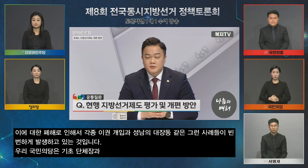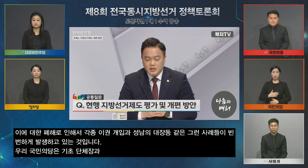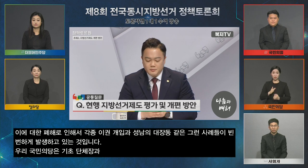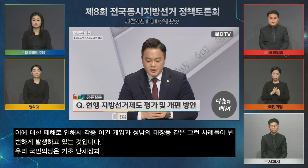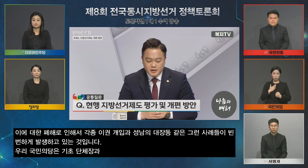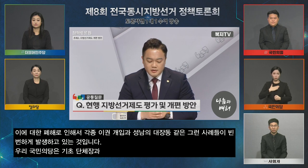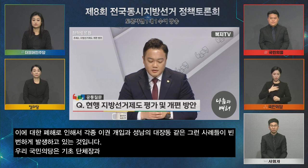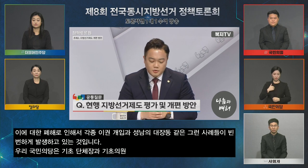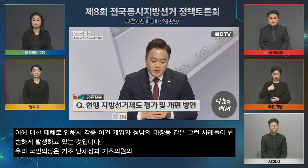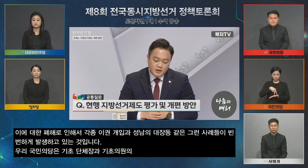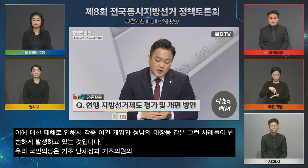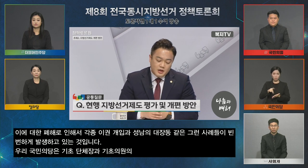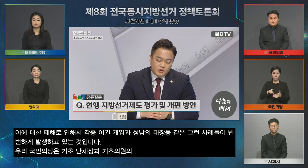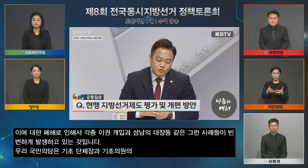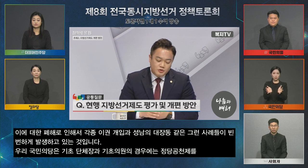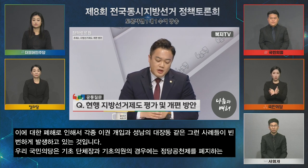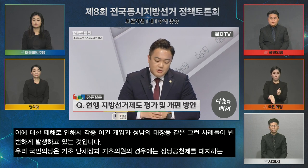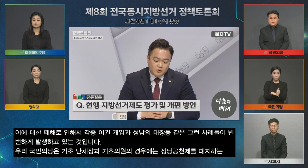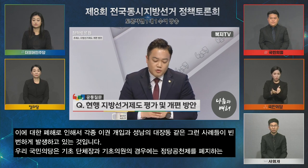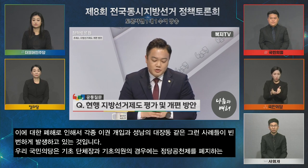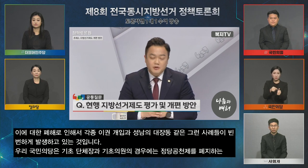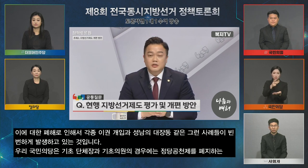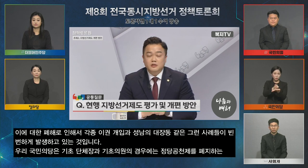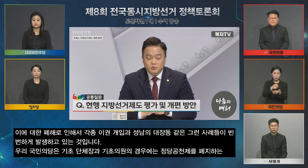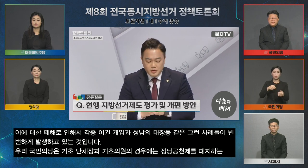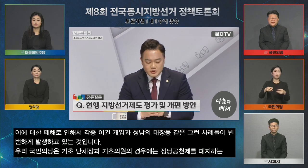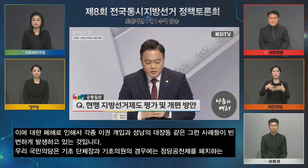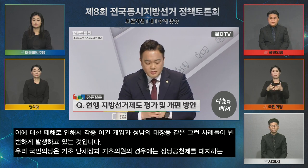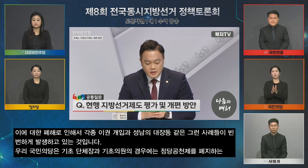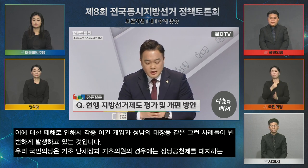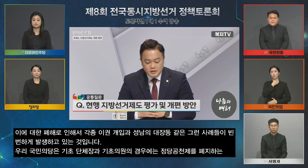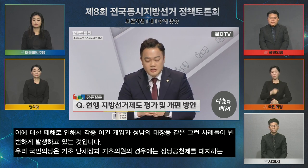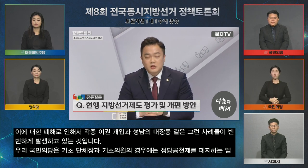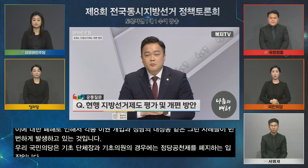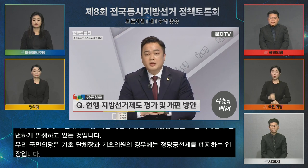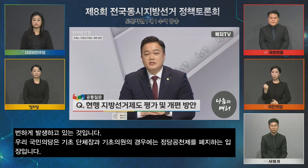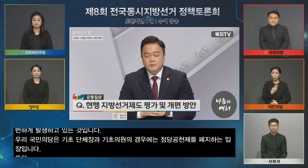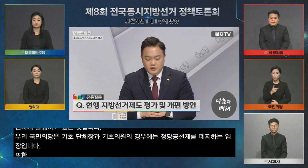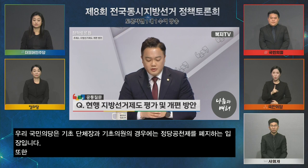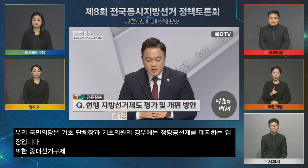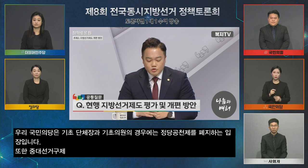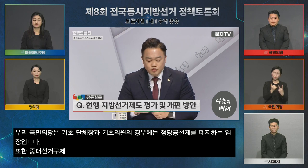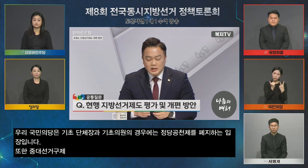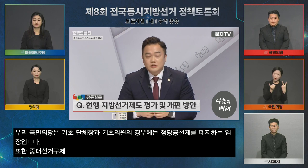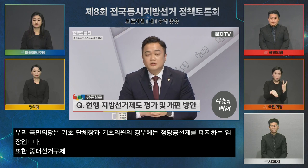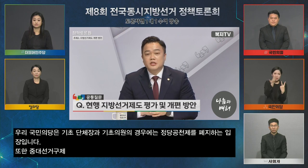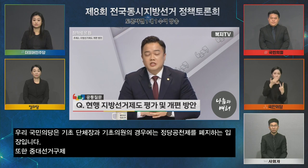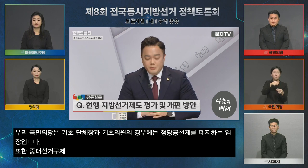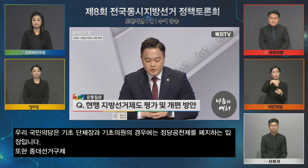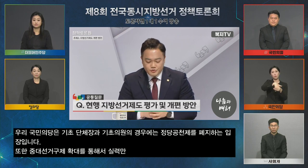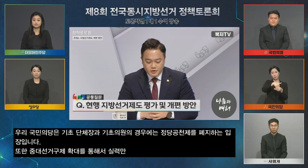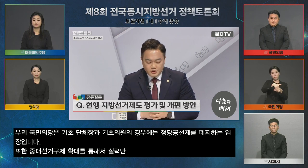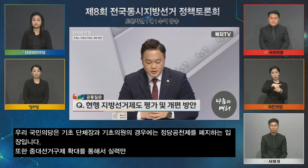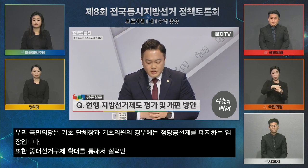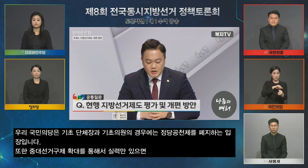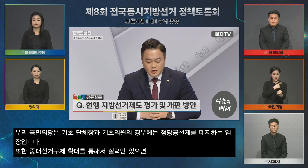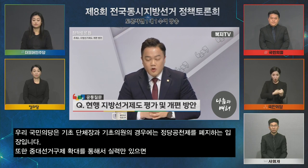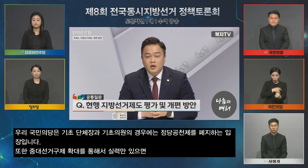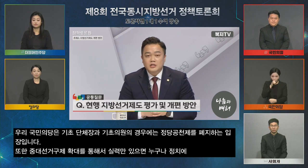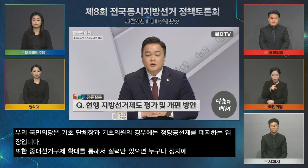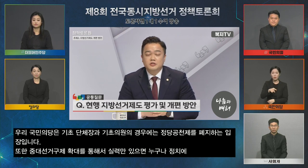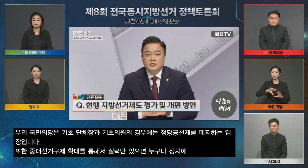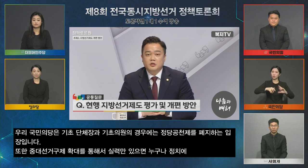입장입니다. 또한 중대 선거구제 확대를 통해서 실력만 있으면 누구나 정치에 참여할 수 있는